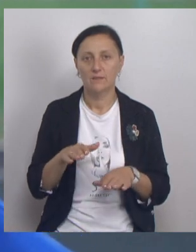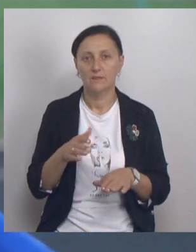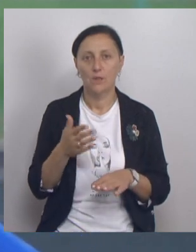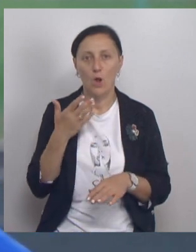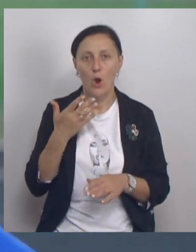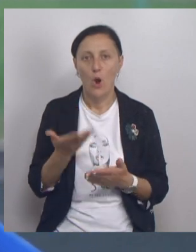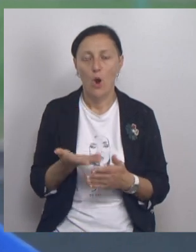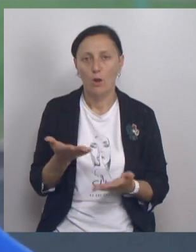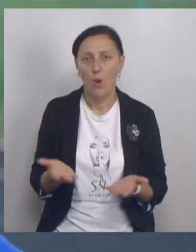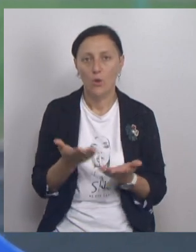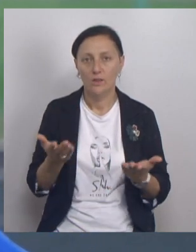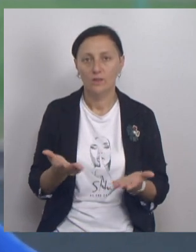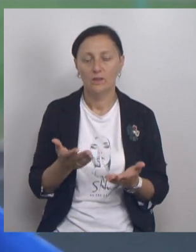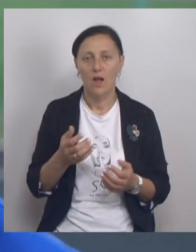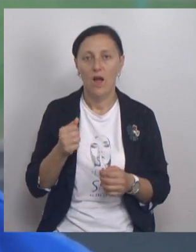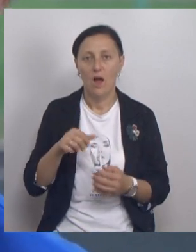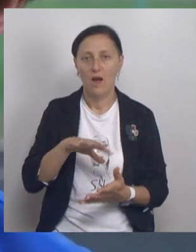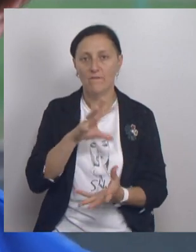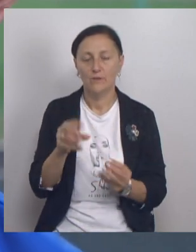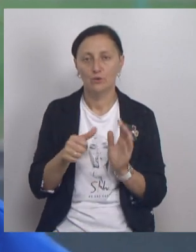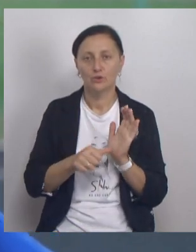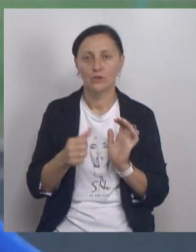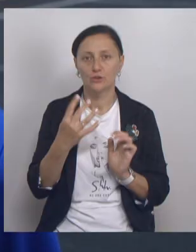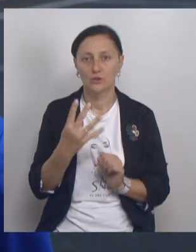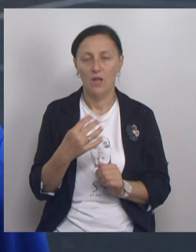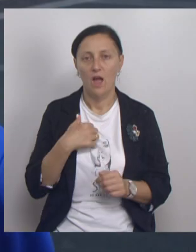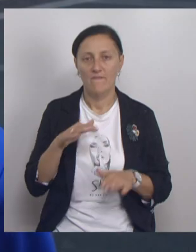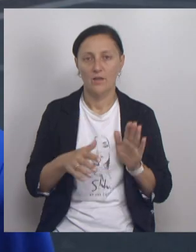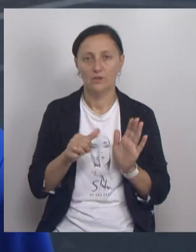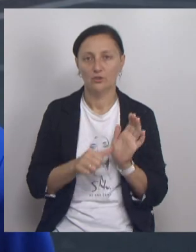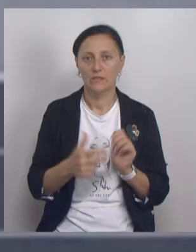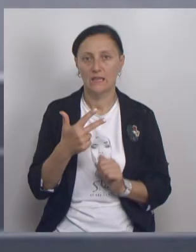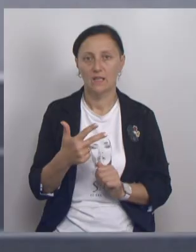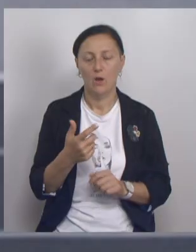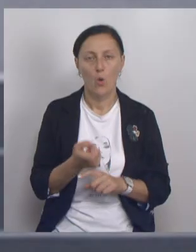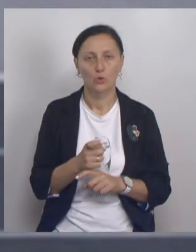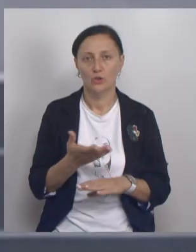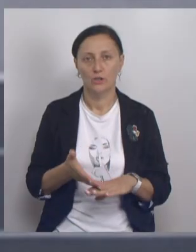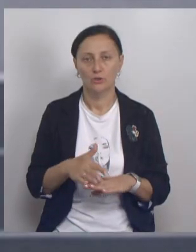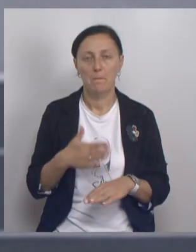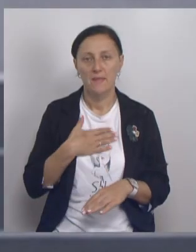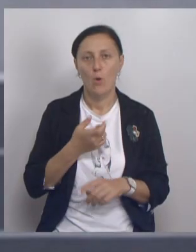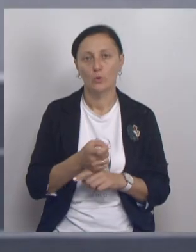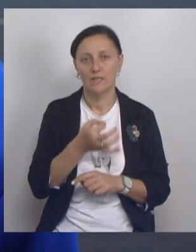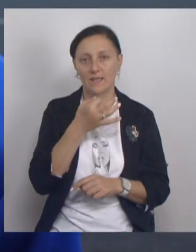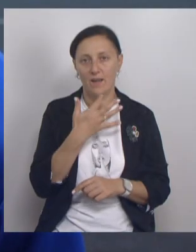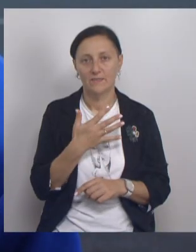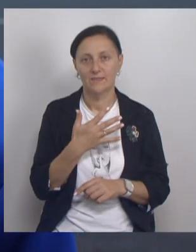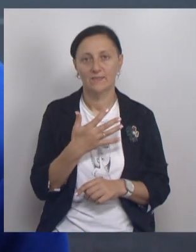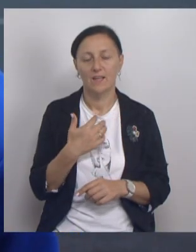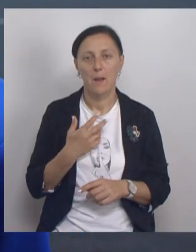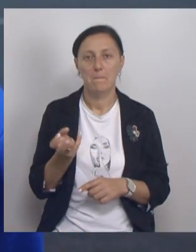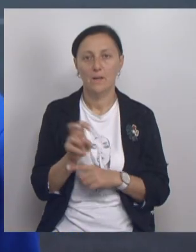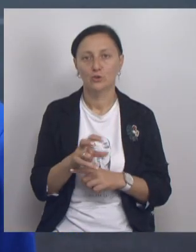килограмма на каждой руке, в сумме 64, а вешаю 63. Тяжелый вид спорта очень. Нравится, не знаю, очень нравится. Прихожу